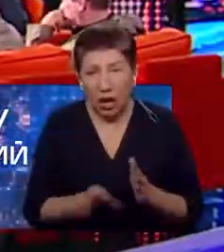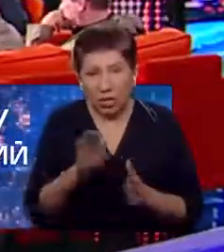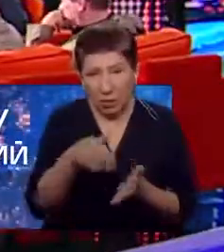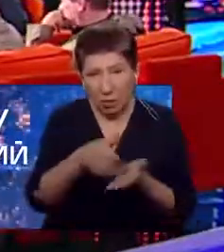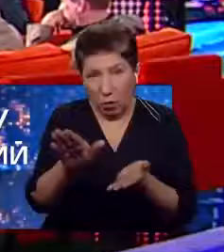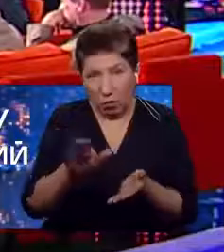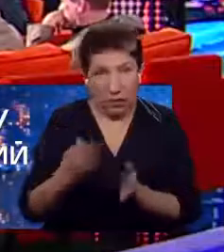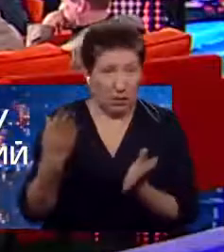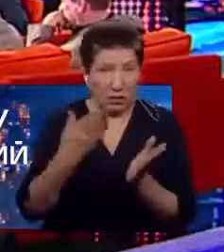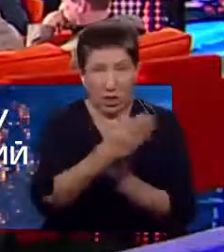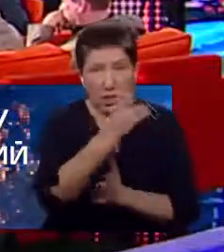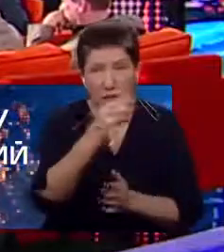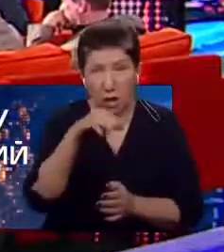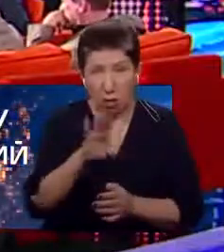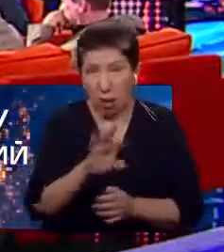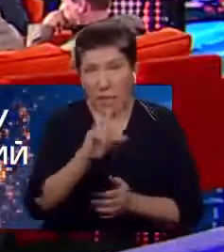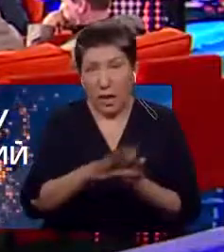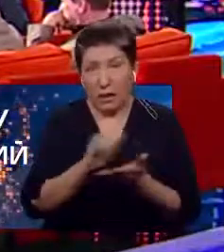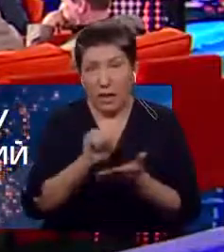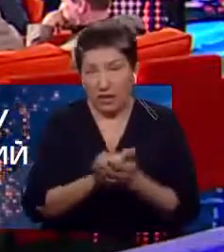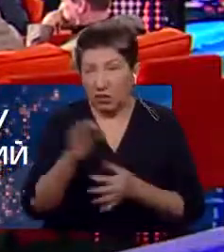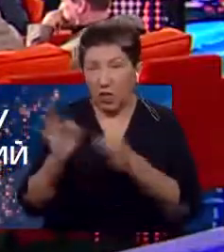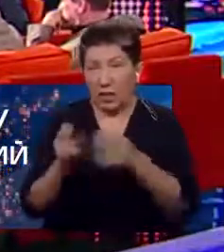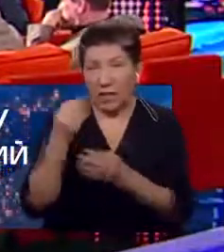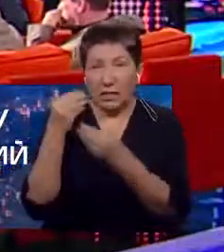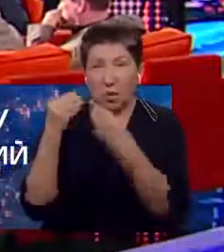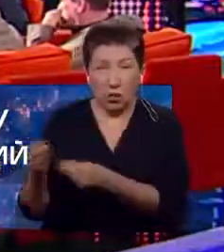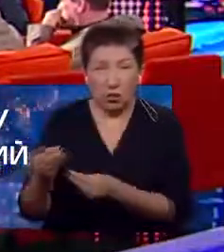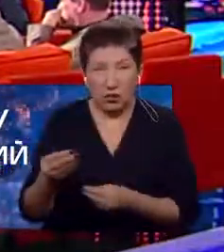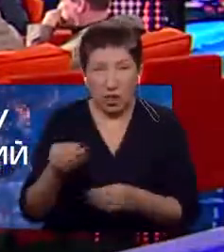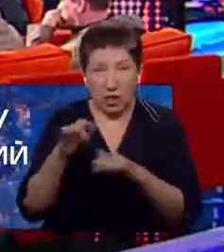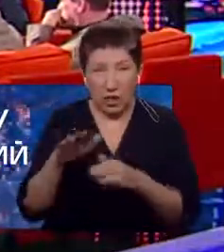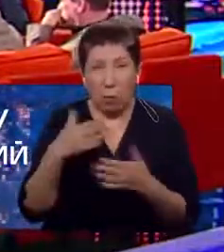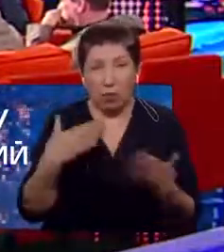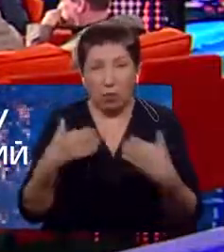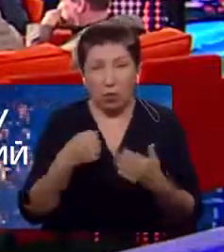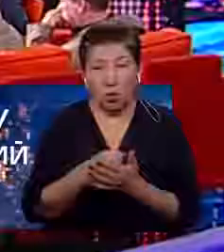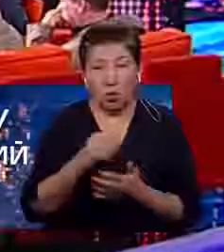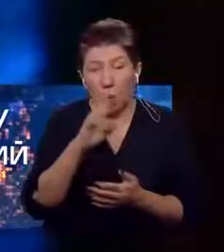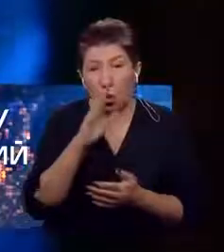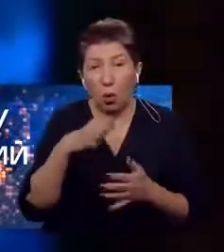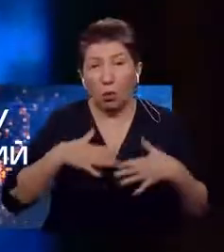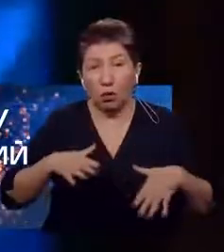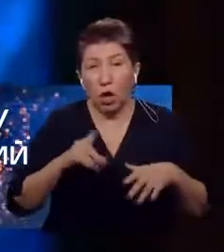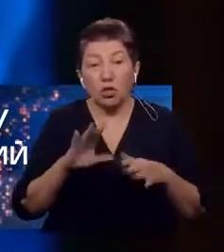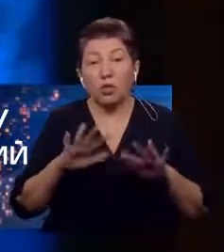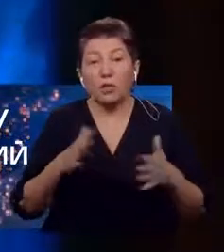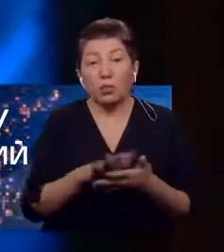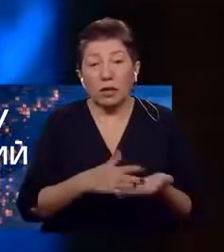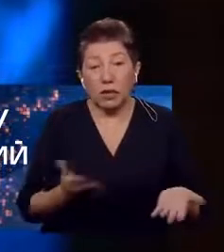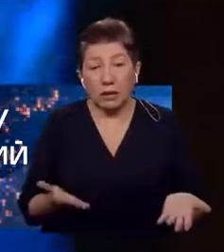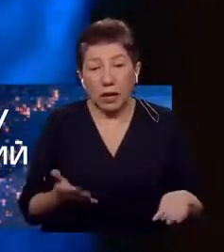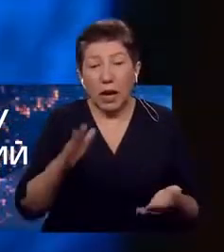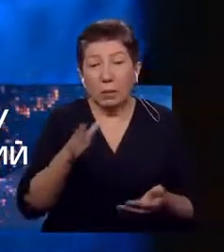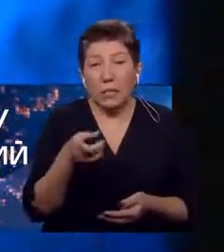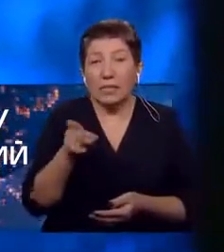дій на НАТО, не назвавши Росію і не засудивши її дії по відношенню до Грузії. Що відбувається далі?